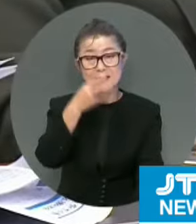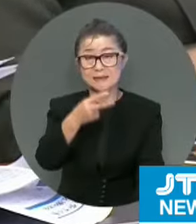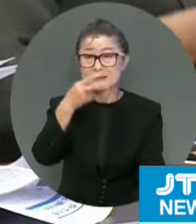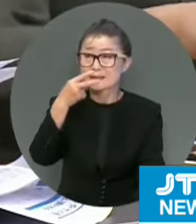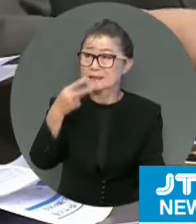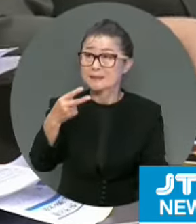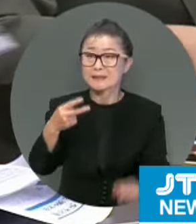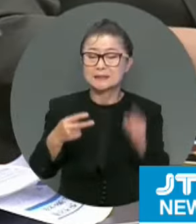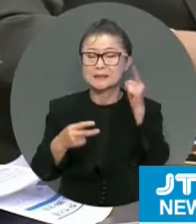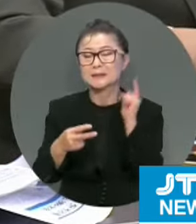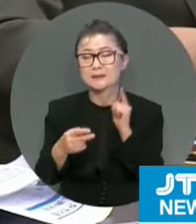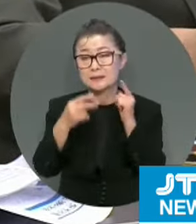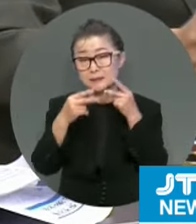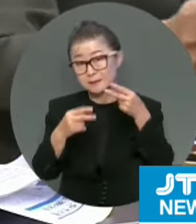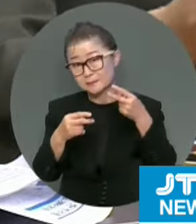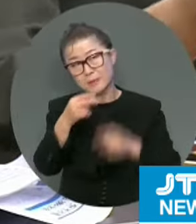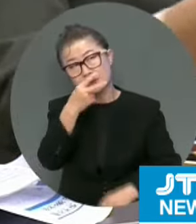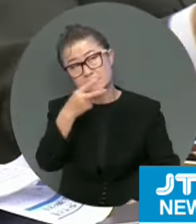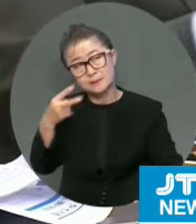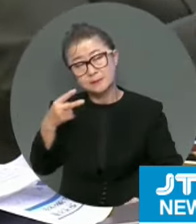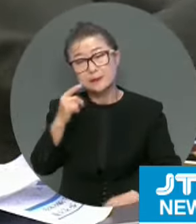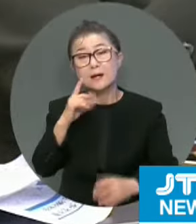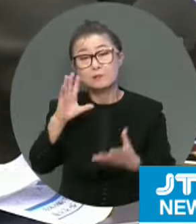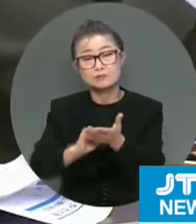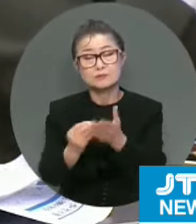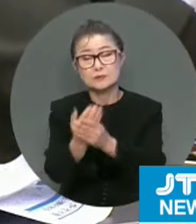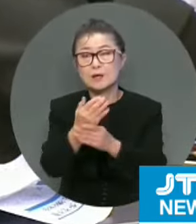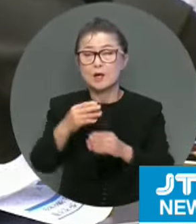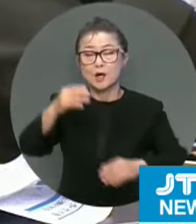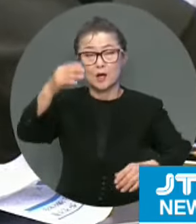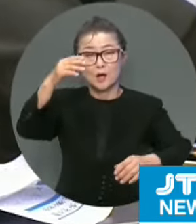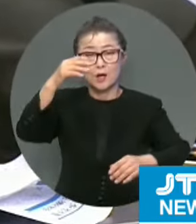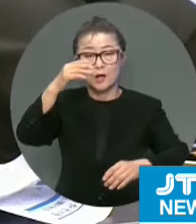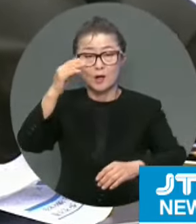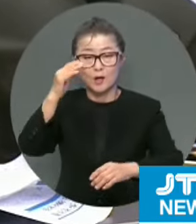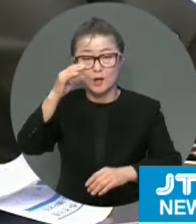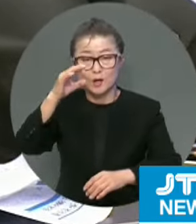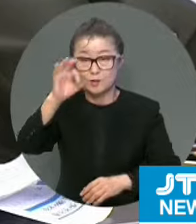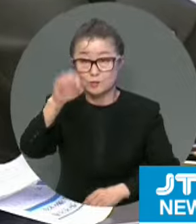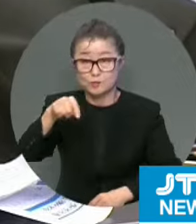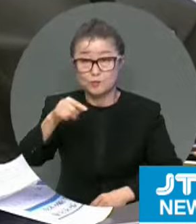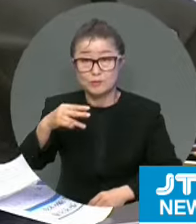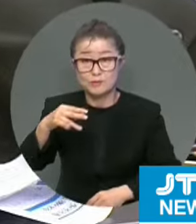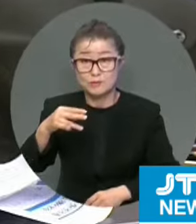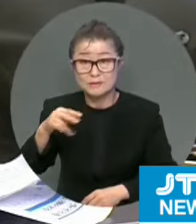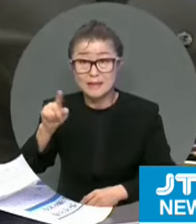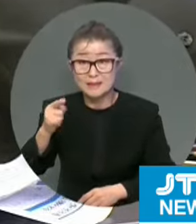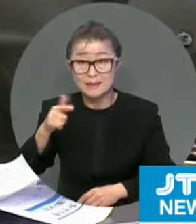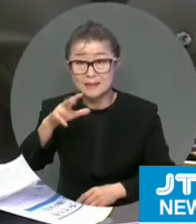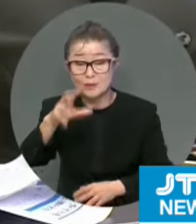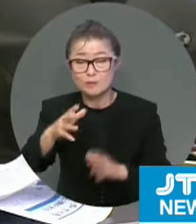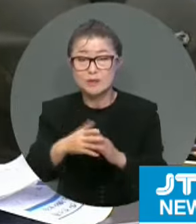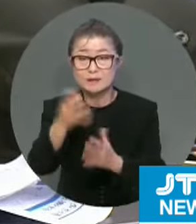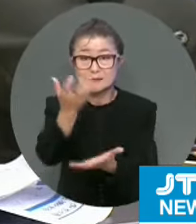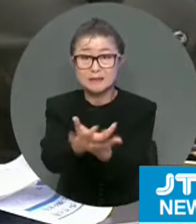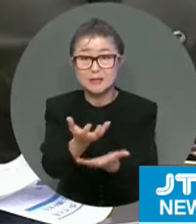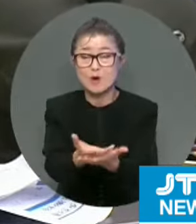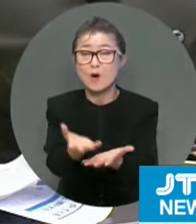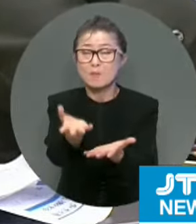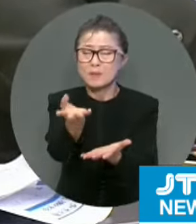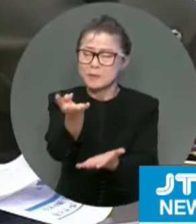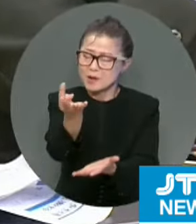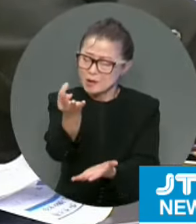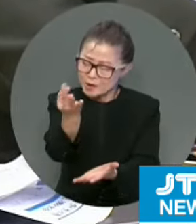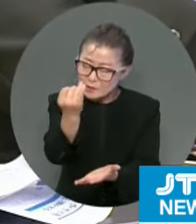이 울산지검에다가 자료를 요구하고 법무부에다 자료를 요구하고 여러 번 요구했는데 제대로 자료가